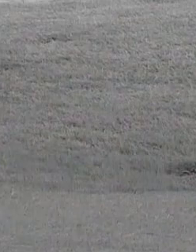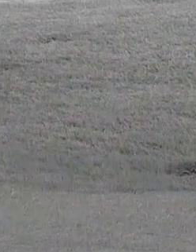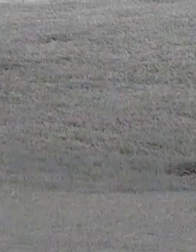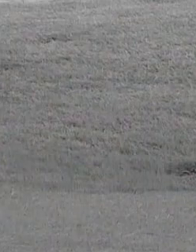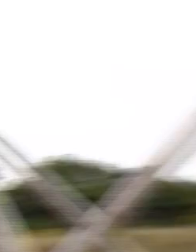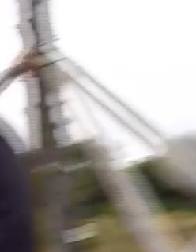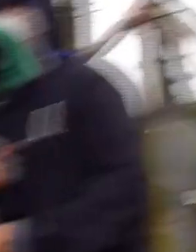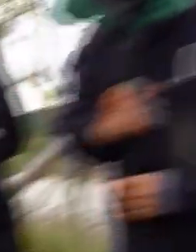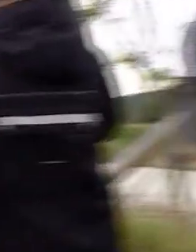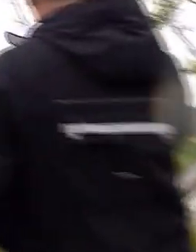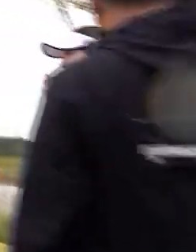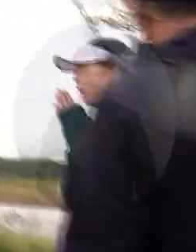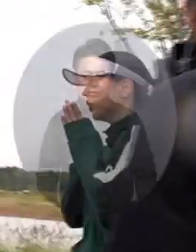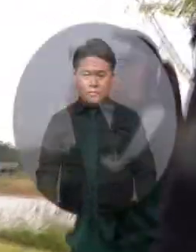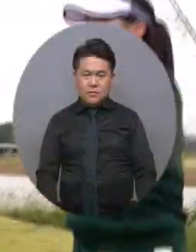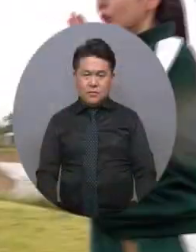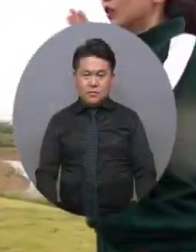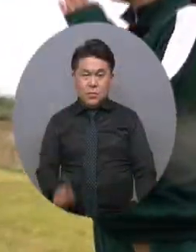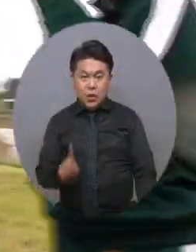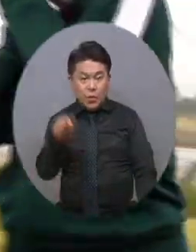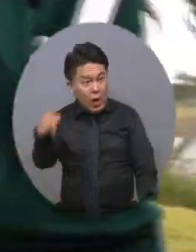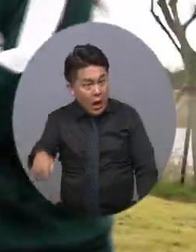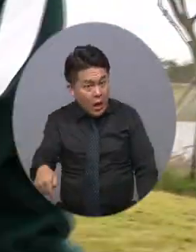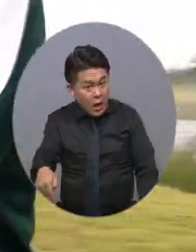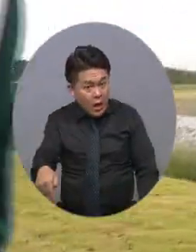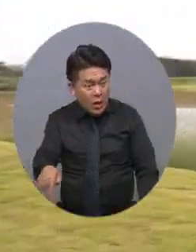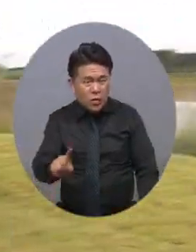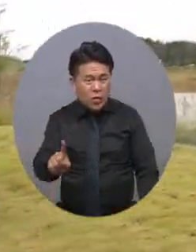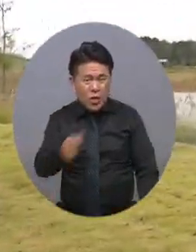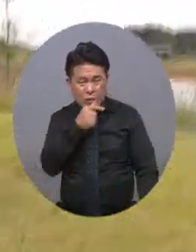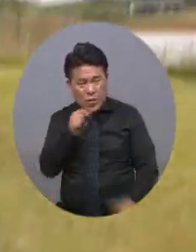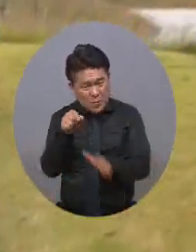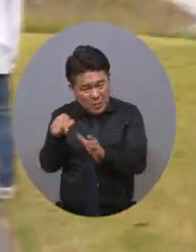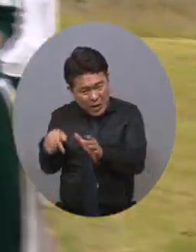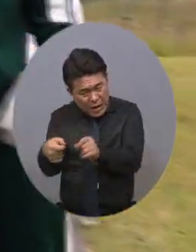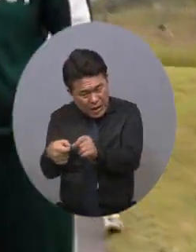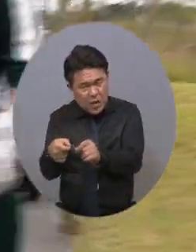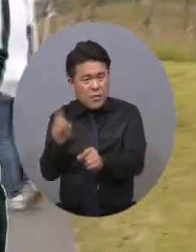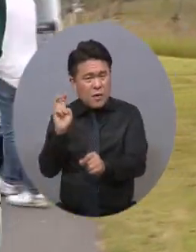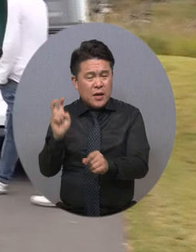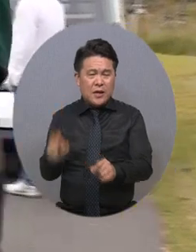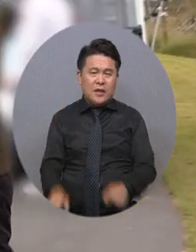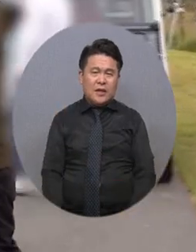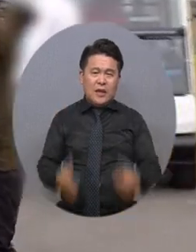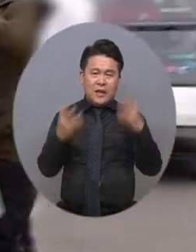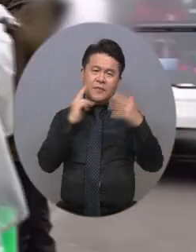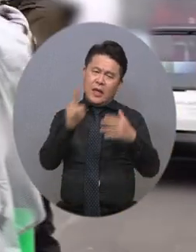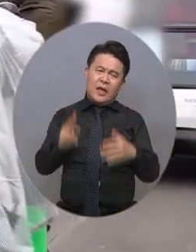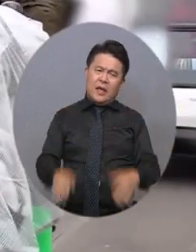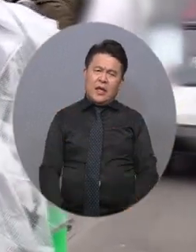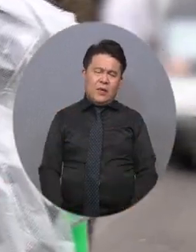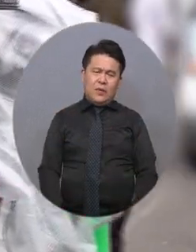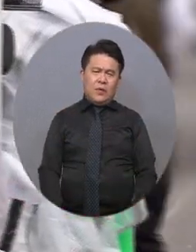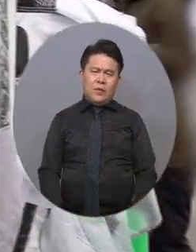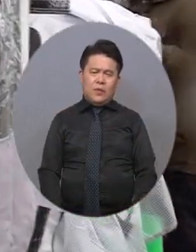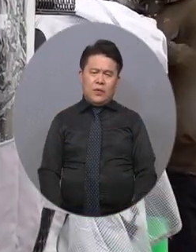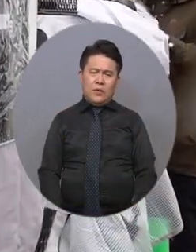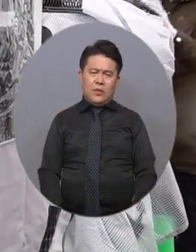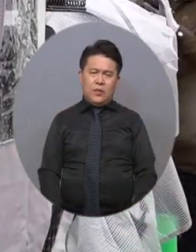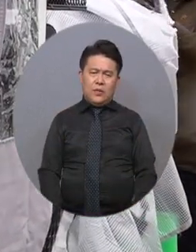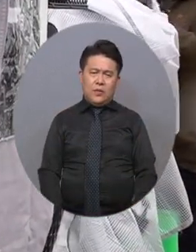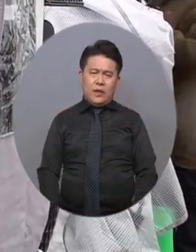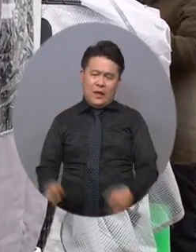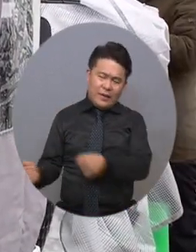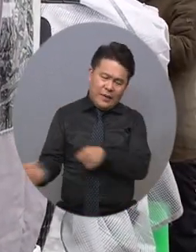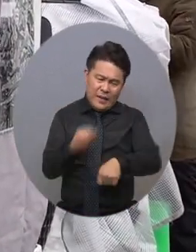굿샷. 내려갔죠? 언니 해저드 쪽으로 조금 내려가긴 했어. 어, 진짜요? 바람 엄청 많이 탔나 봐. 바람이 많이 불어가지고 나 너무 잘 쳤다